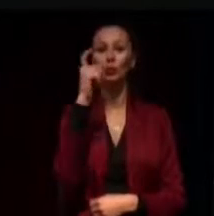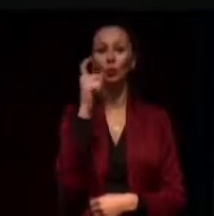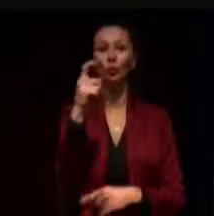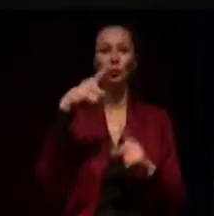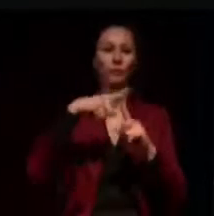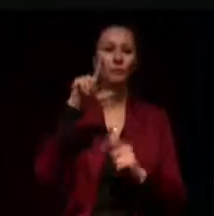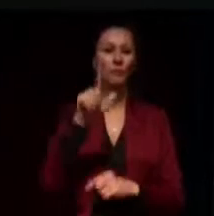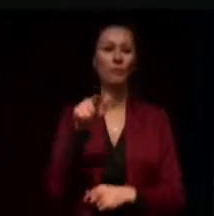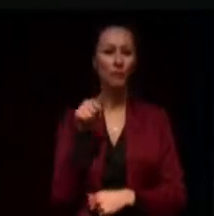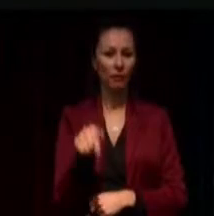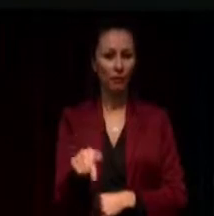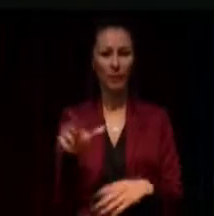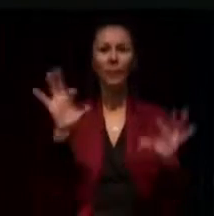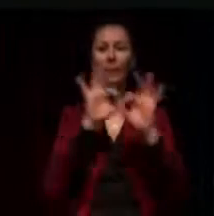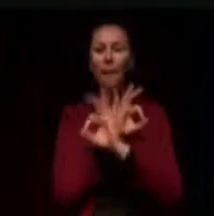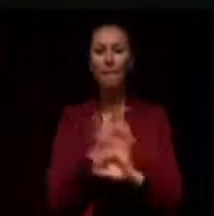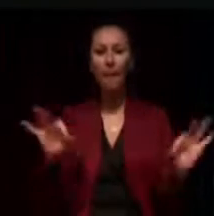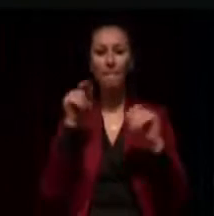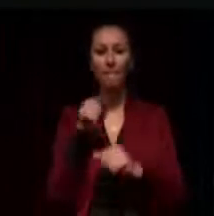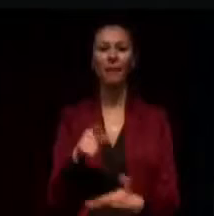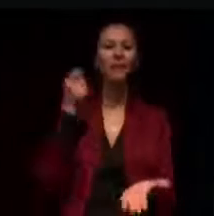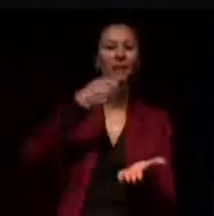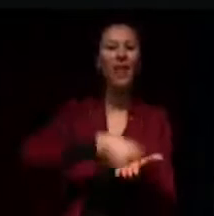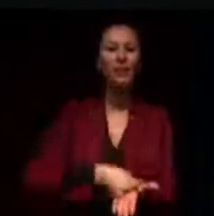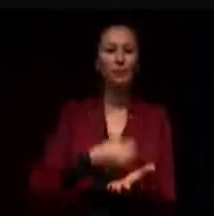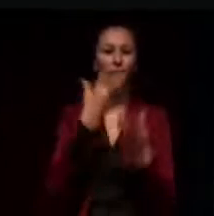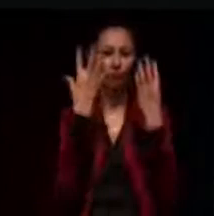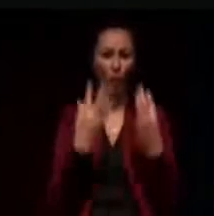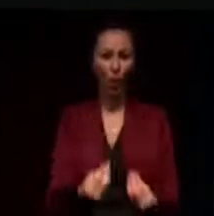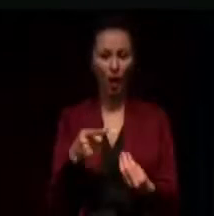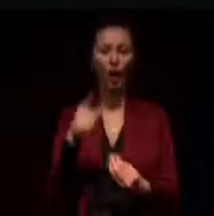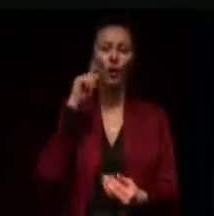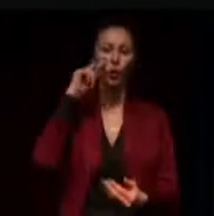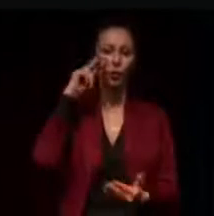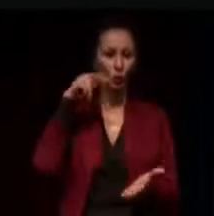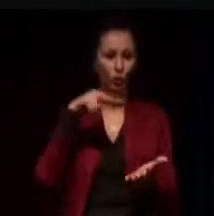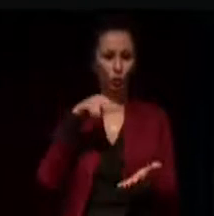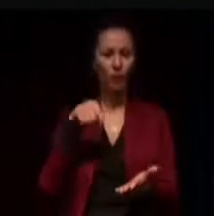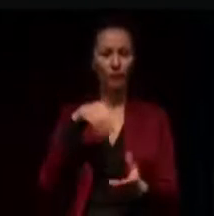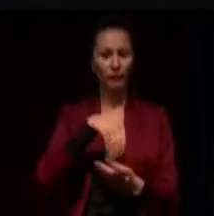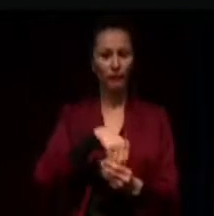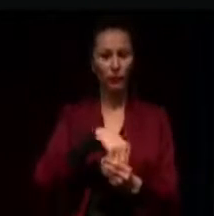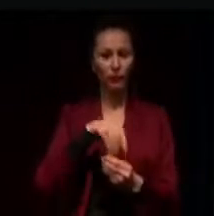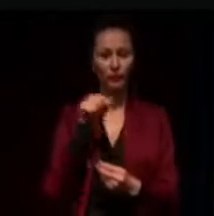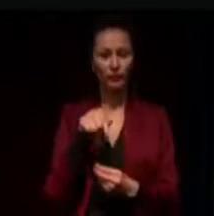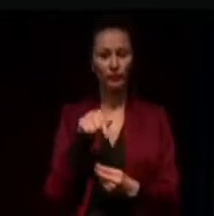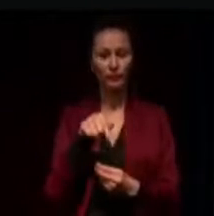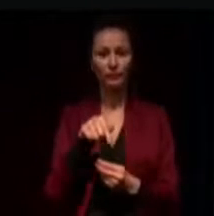6.460.679 Türk lirası tamamen yatırımlar olarak gözükmektedir.